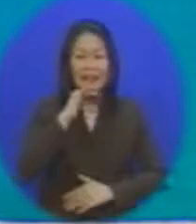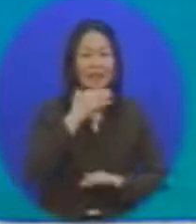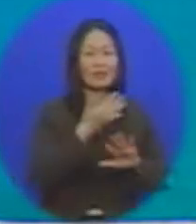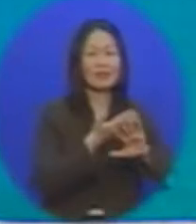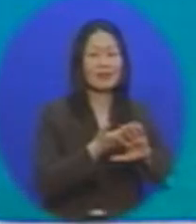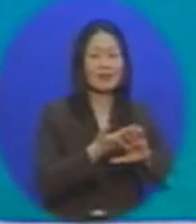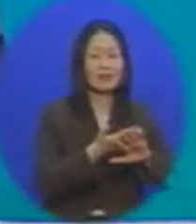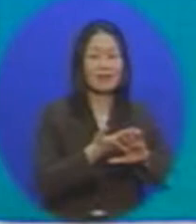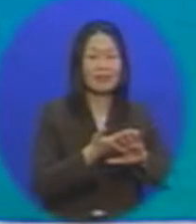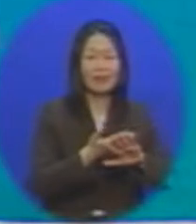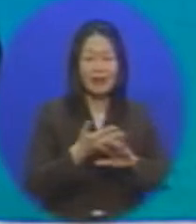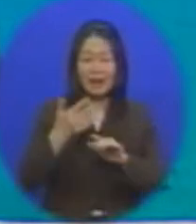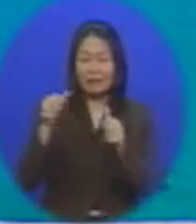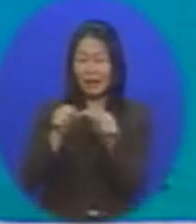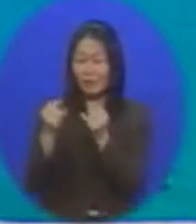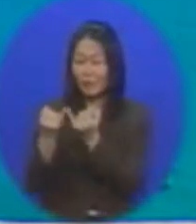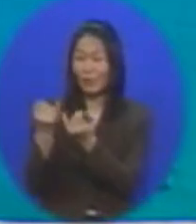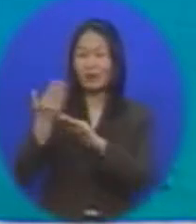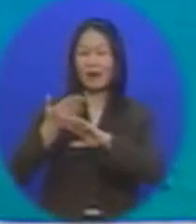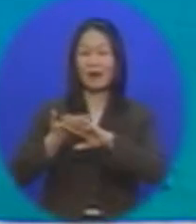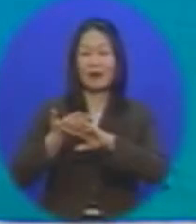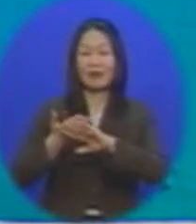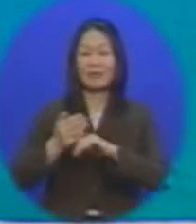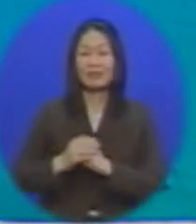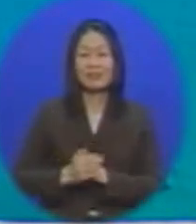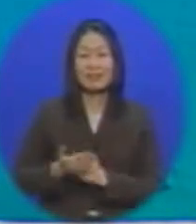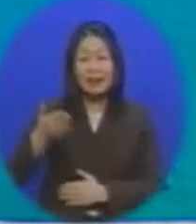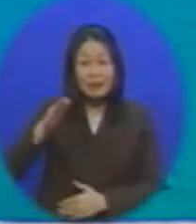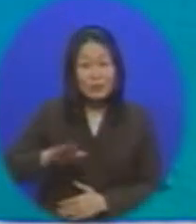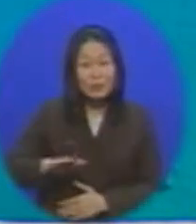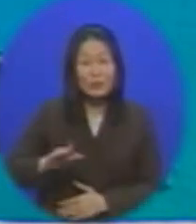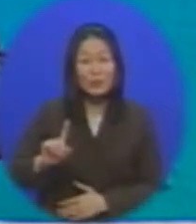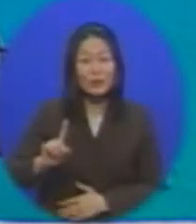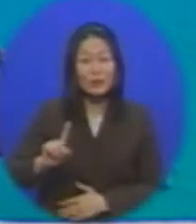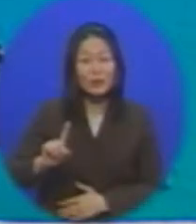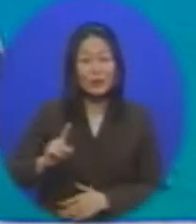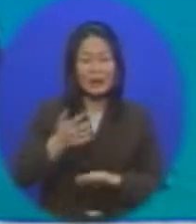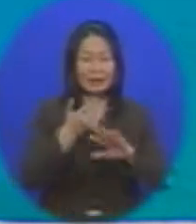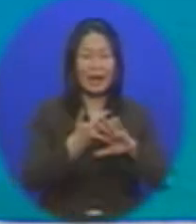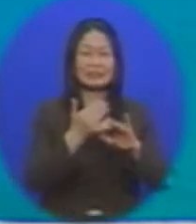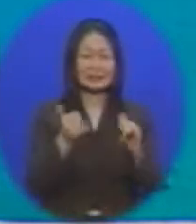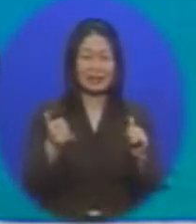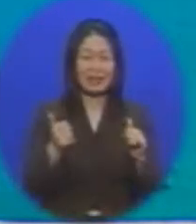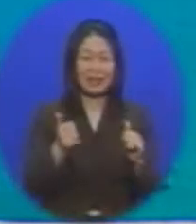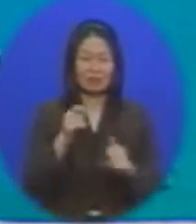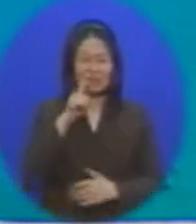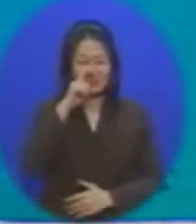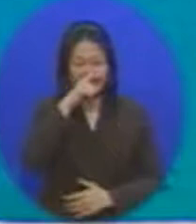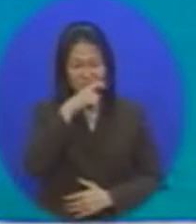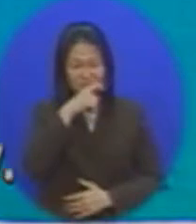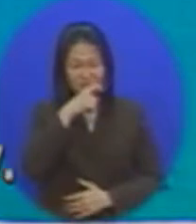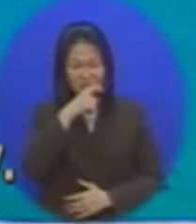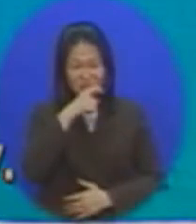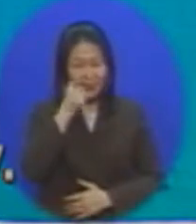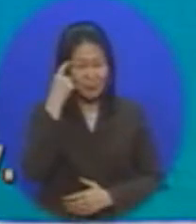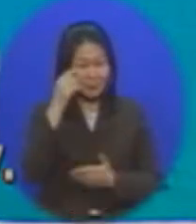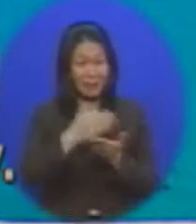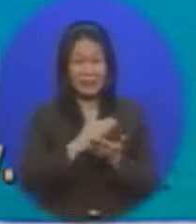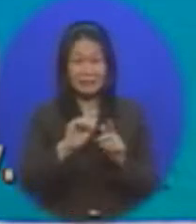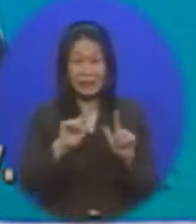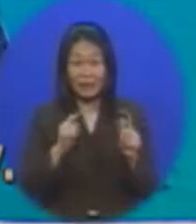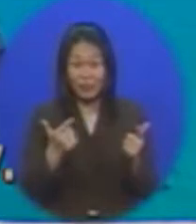달라요 남녀도 달라요 그래도 다른 사람을 허물 하고 판단하지 않고